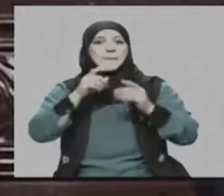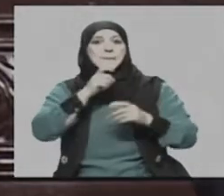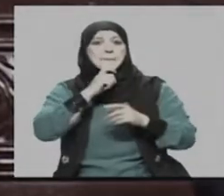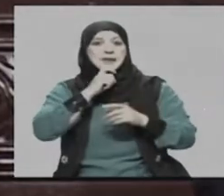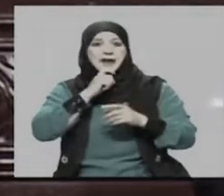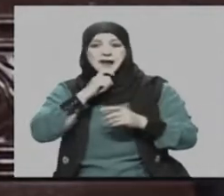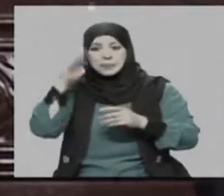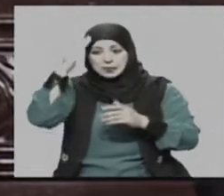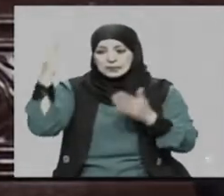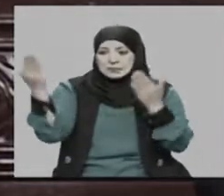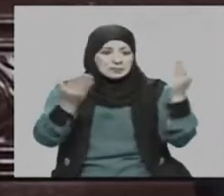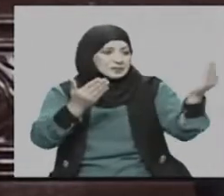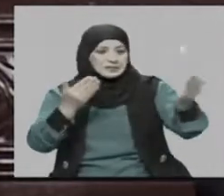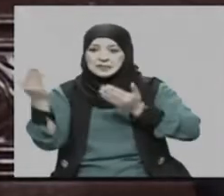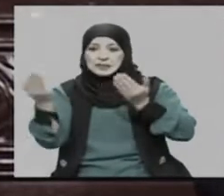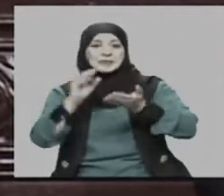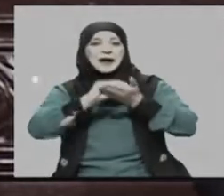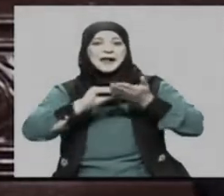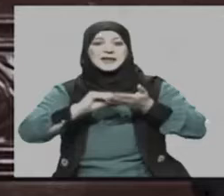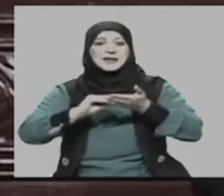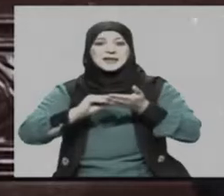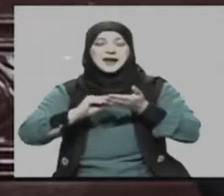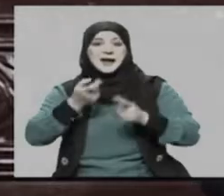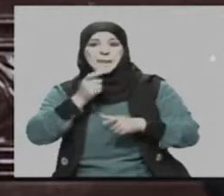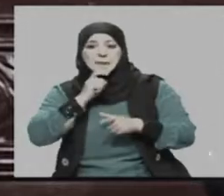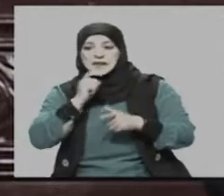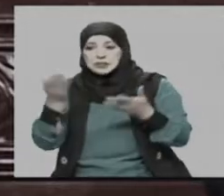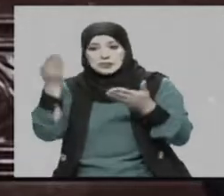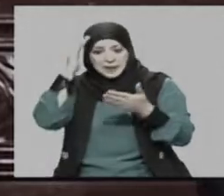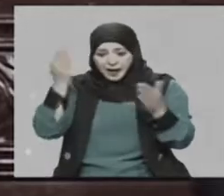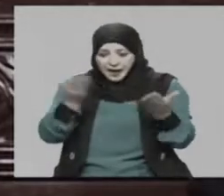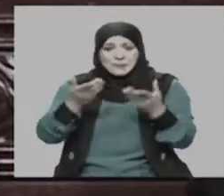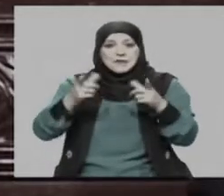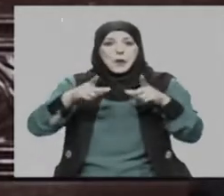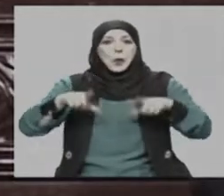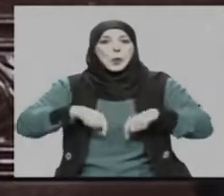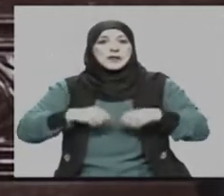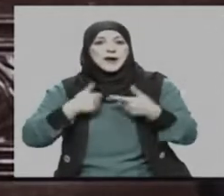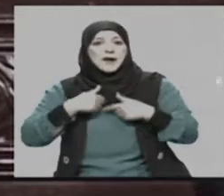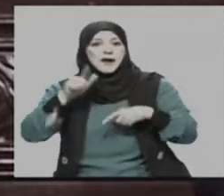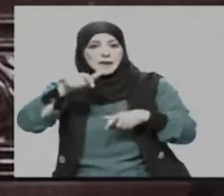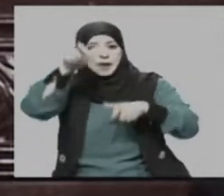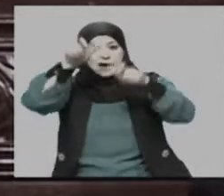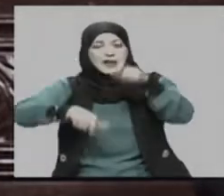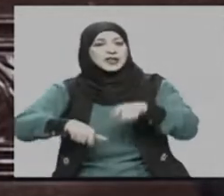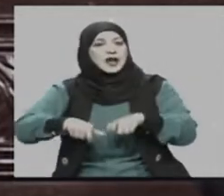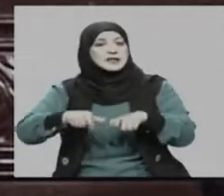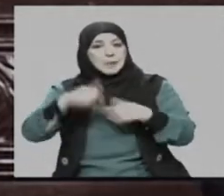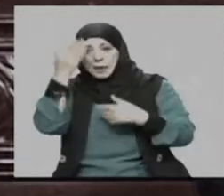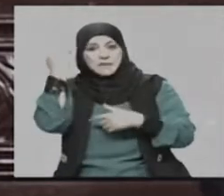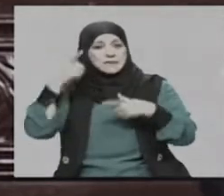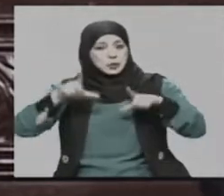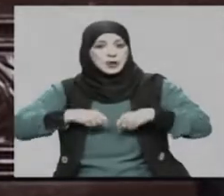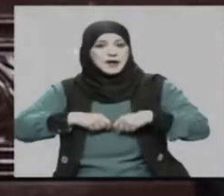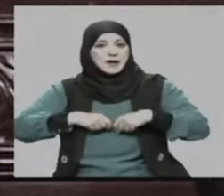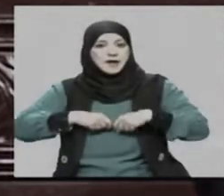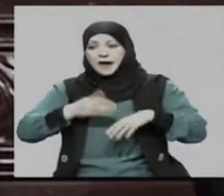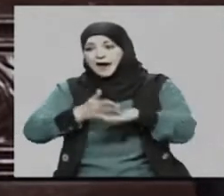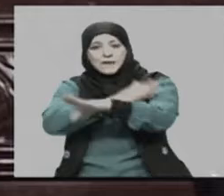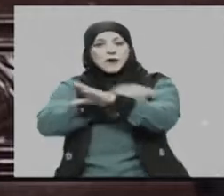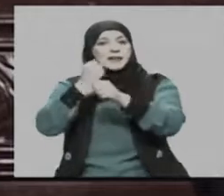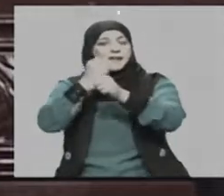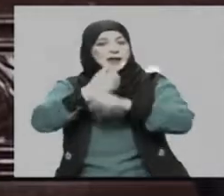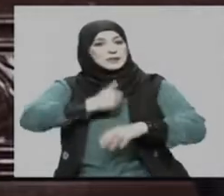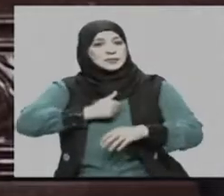زالت تتعرف على الإدارة، ما زالت تتعرف على الوزارة، فما شكون ما يعرفش جاي من القطاع الخاص.